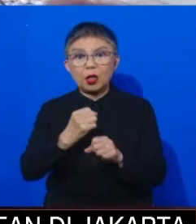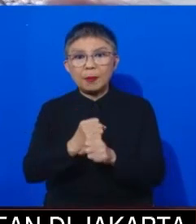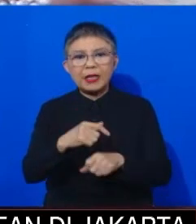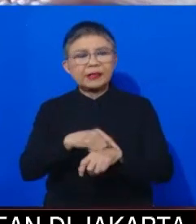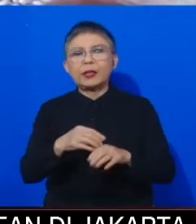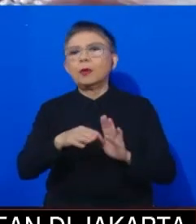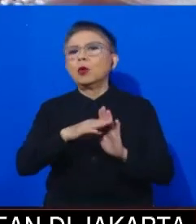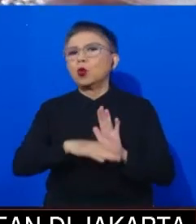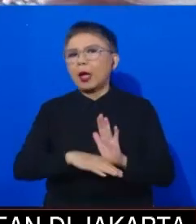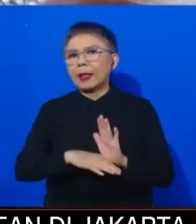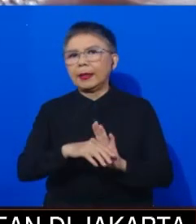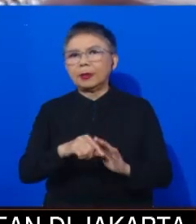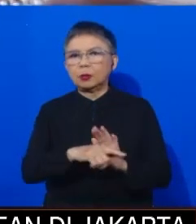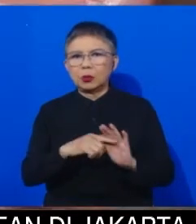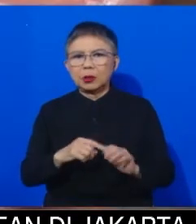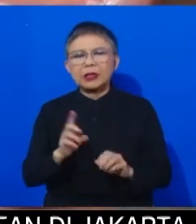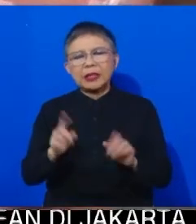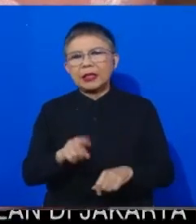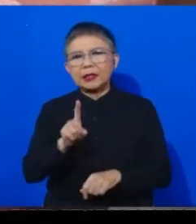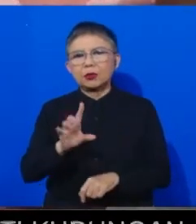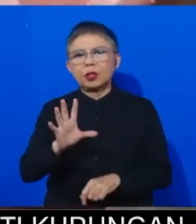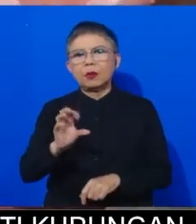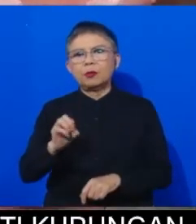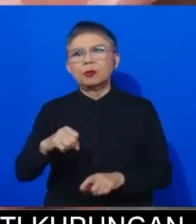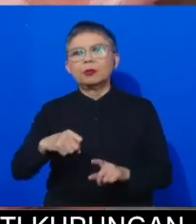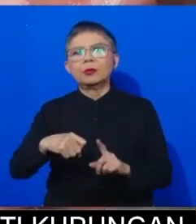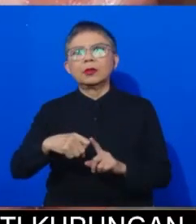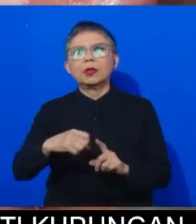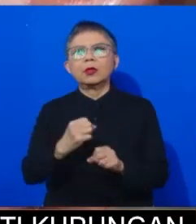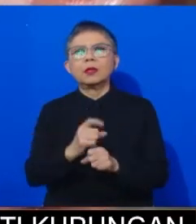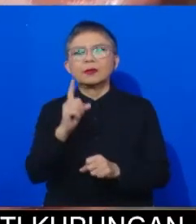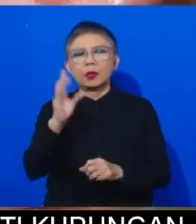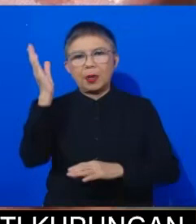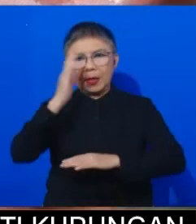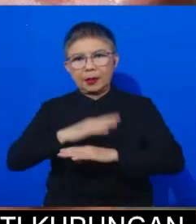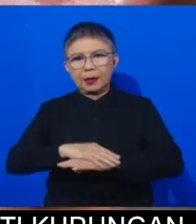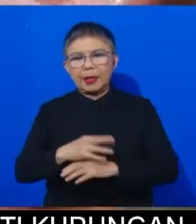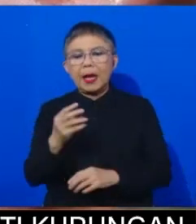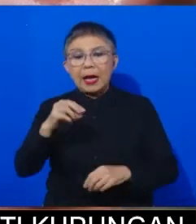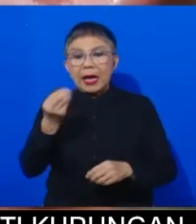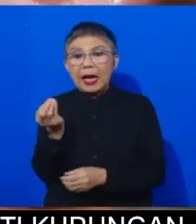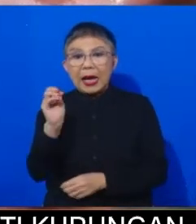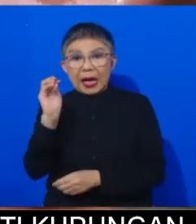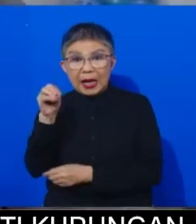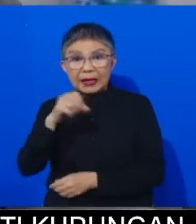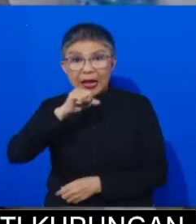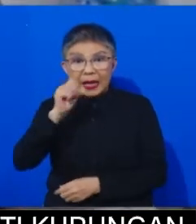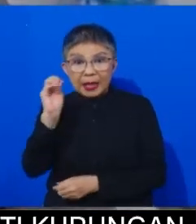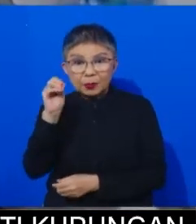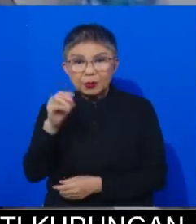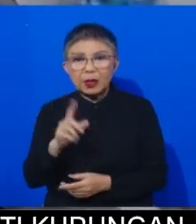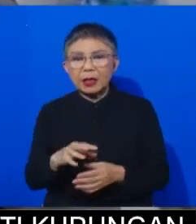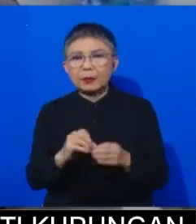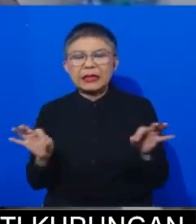ayam terpaksa mengurangi stok hingga 100 kg per hari. Harga ayam kebetulan saat ini lagi tinggi, sampai